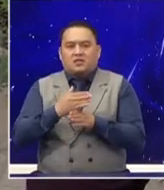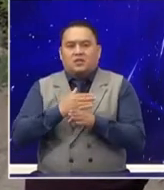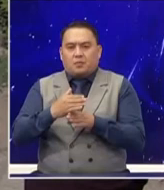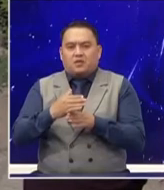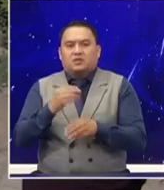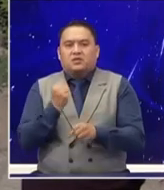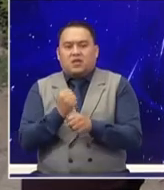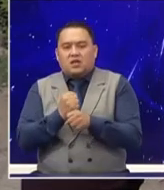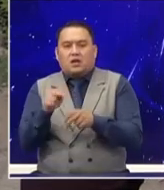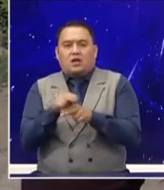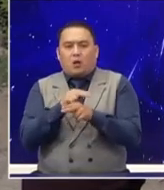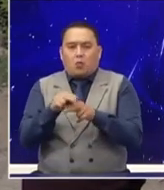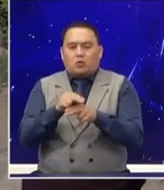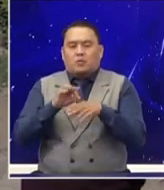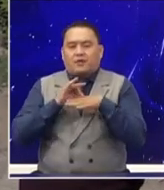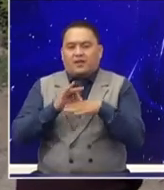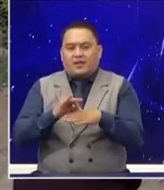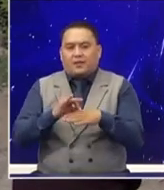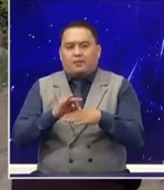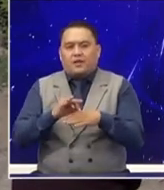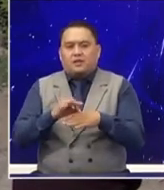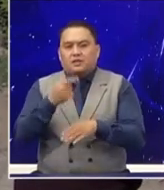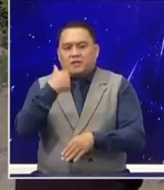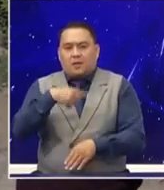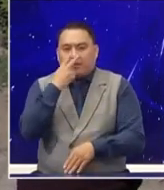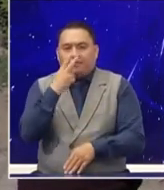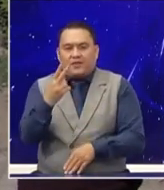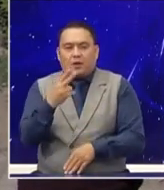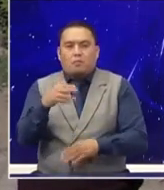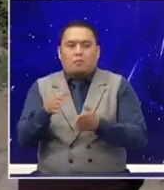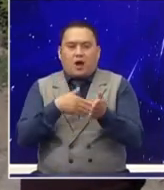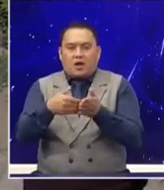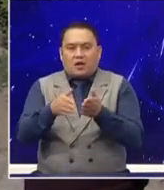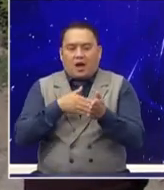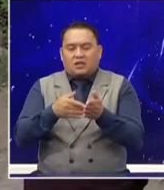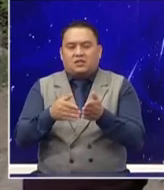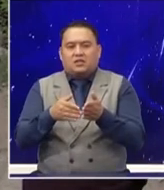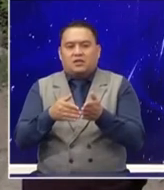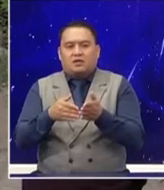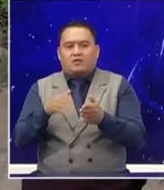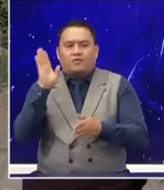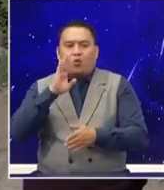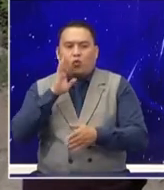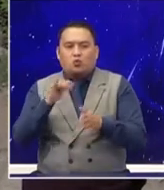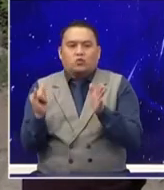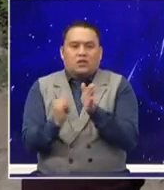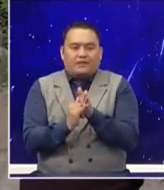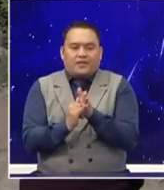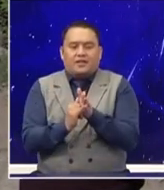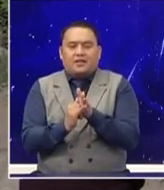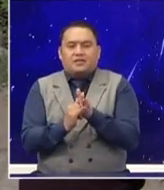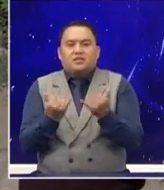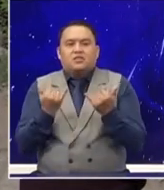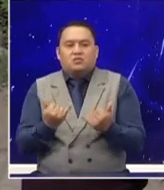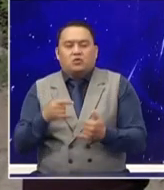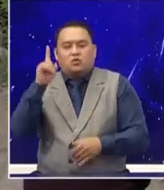потихоньку сделали ремонт небольшую. Вот сами, как видите, покрасили, побелили, воду провели. Вот, ну,